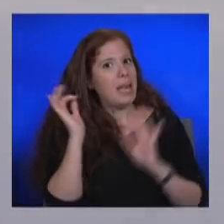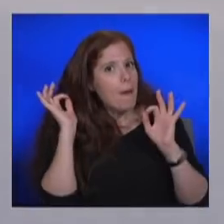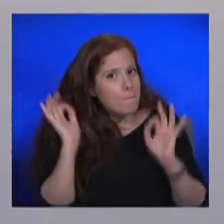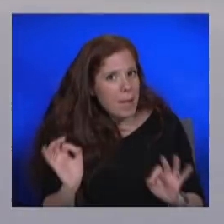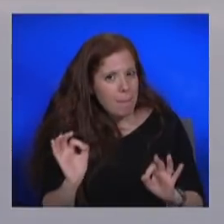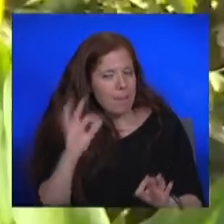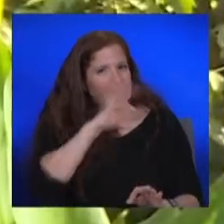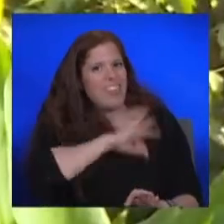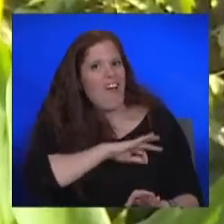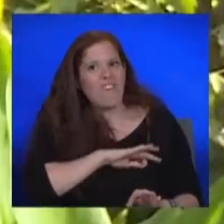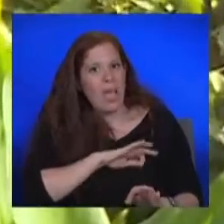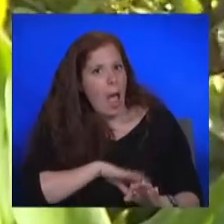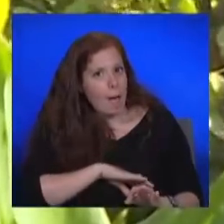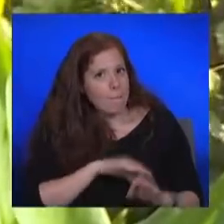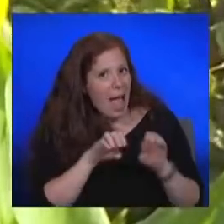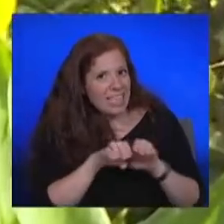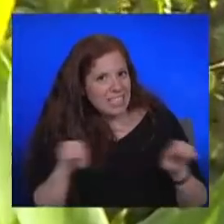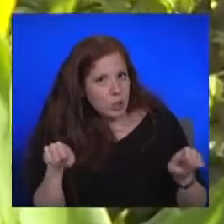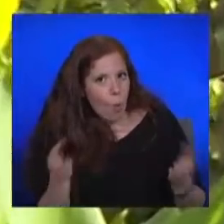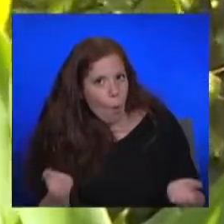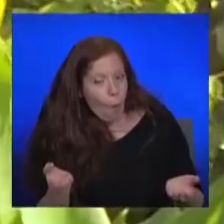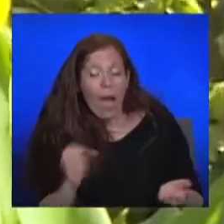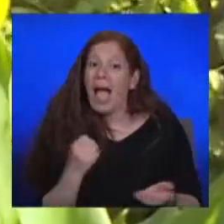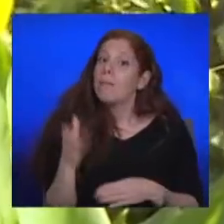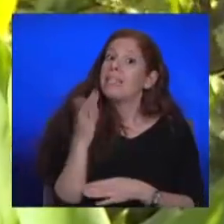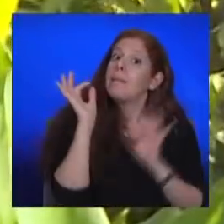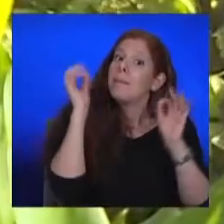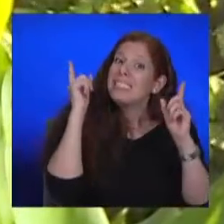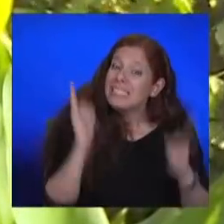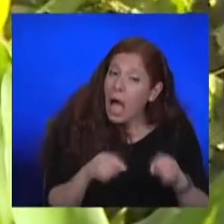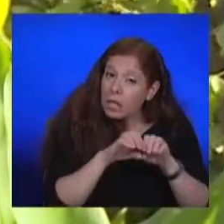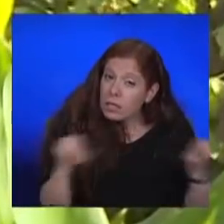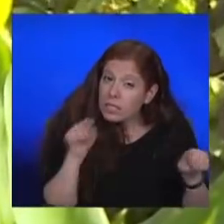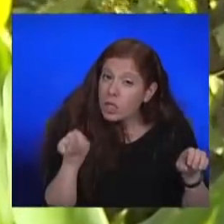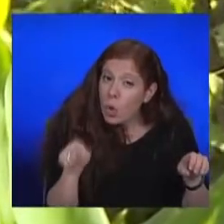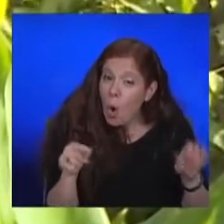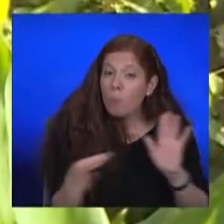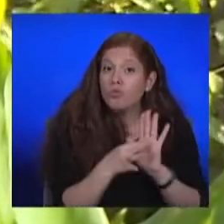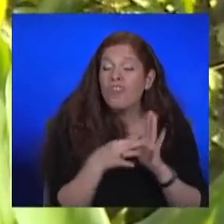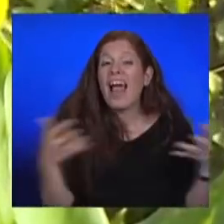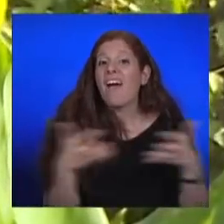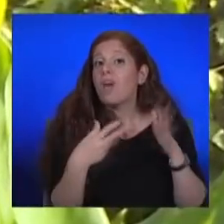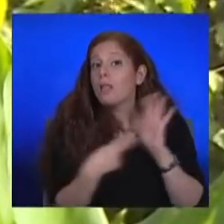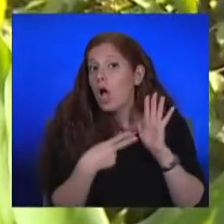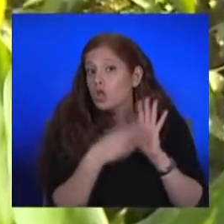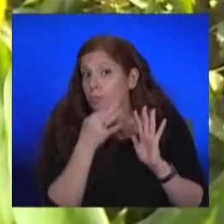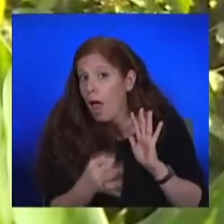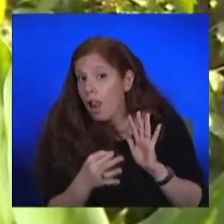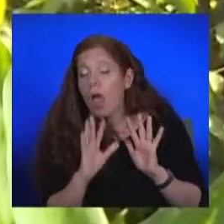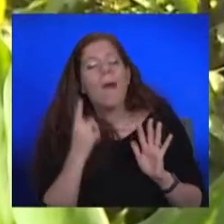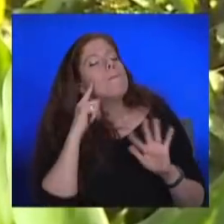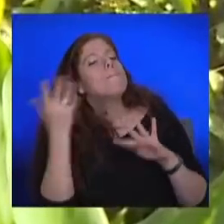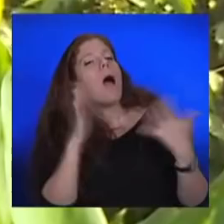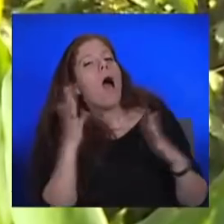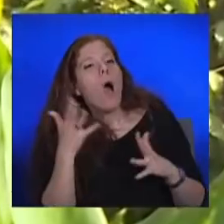להרוויח מהצינור? האם המדינה באמת צריכה את הצינור הזה בשביל חברת החשמל? מה הערכות של נתגז